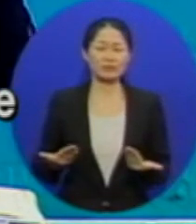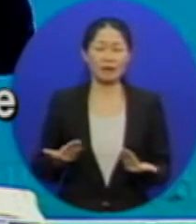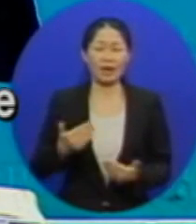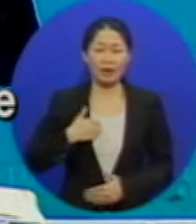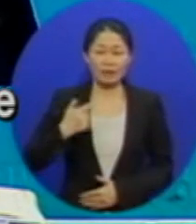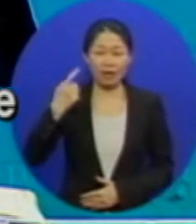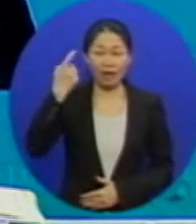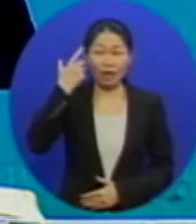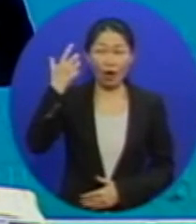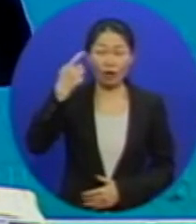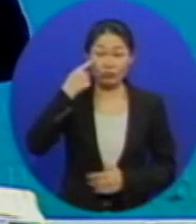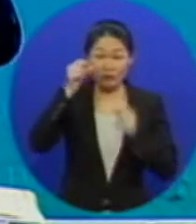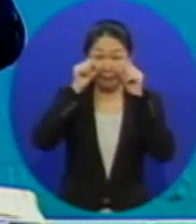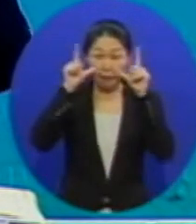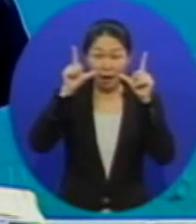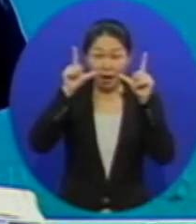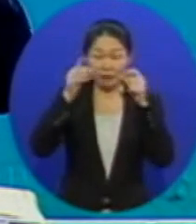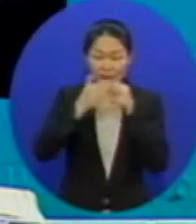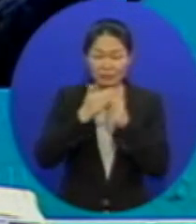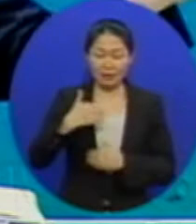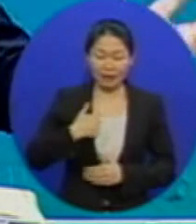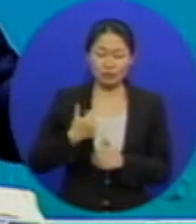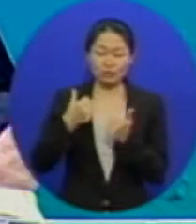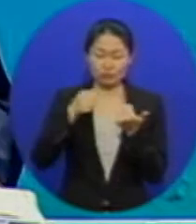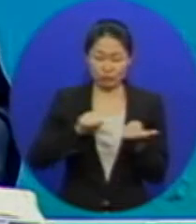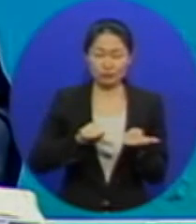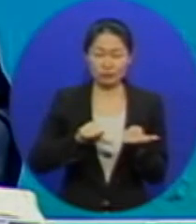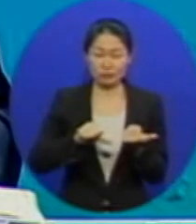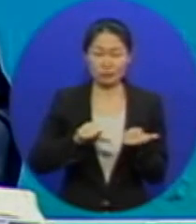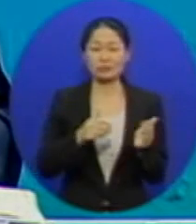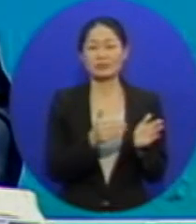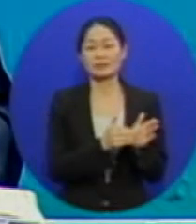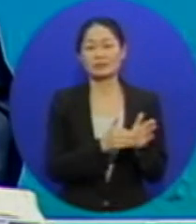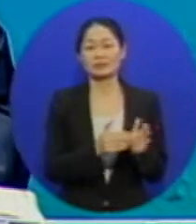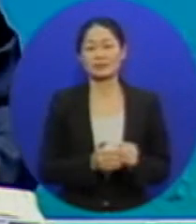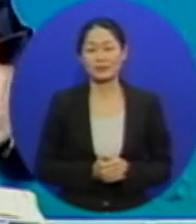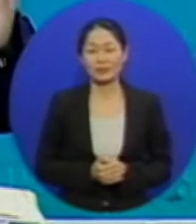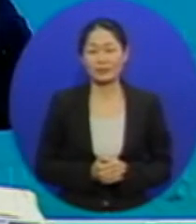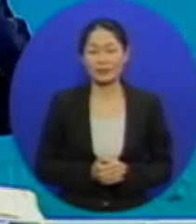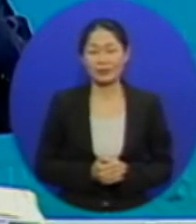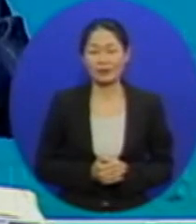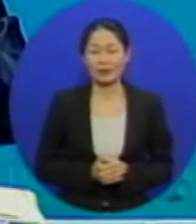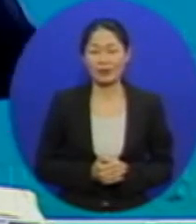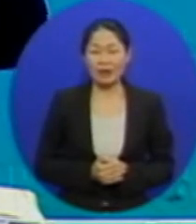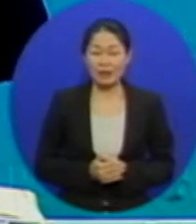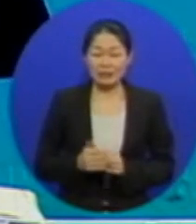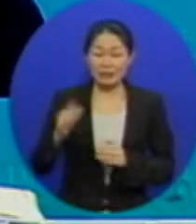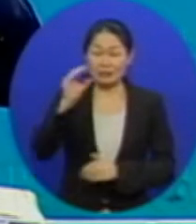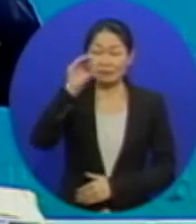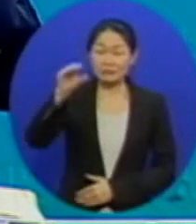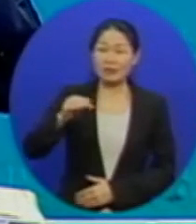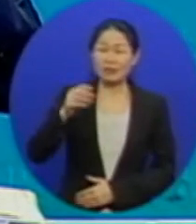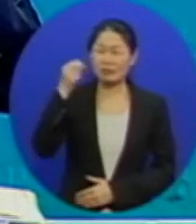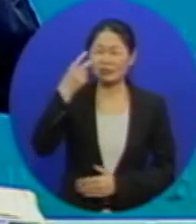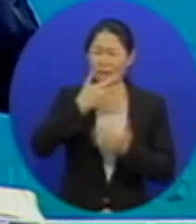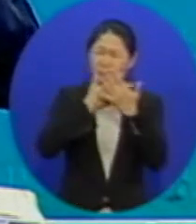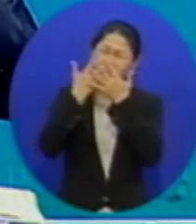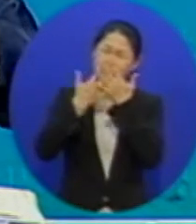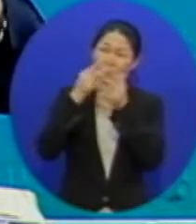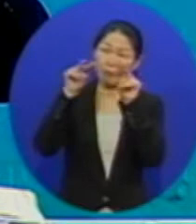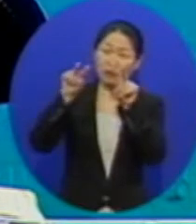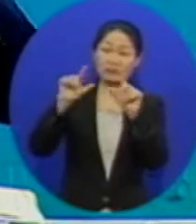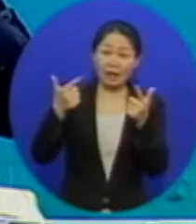영안이 열린 2 그냥 나는 죽음으로 처리되는 거에요 십자가를 그냥 막연하게 바라보지 않고